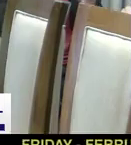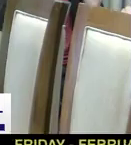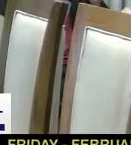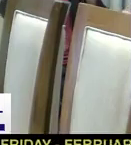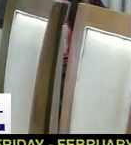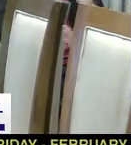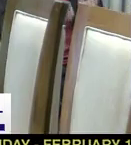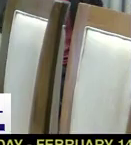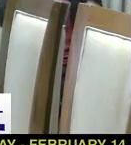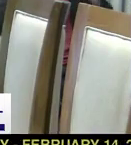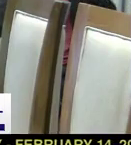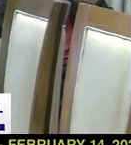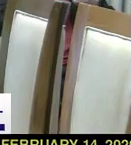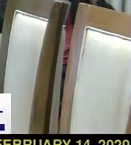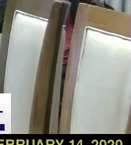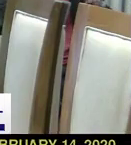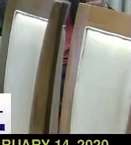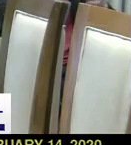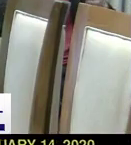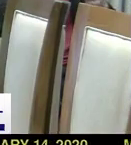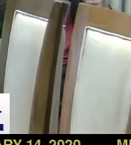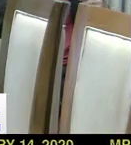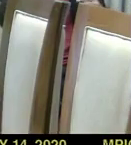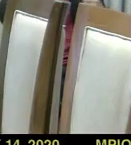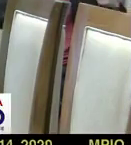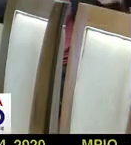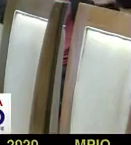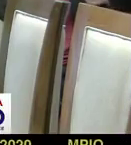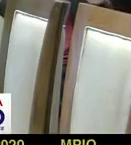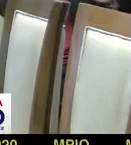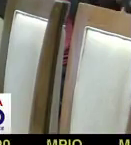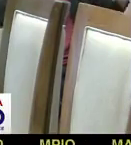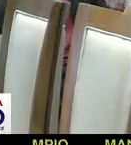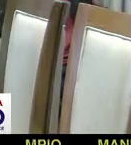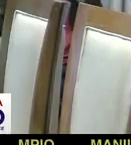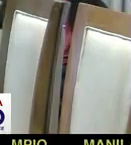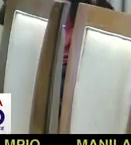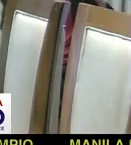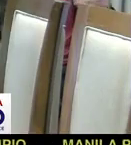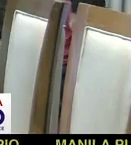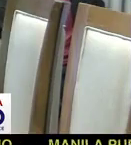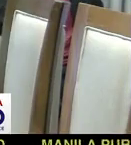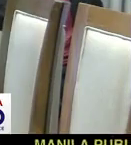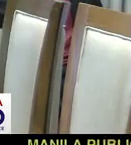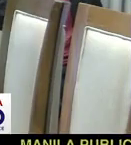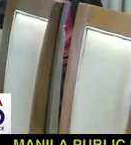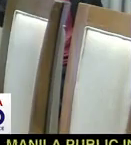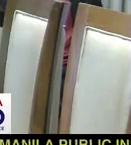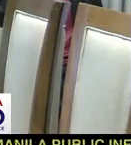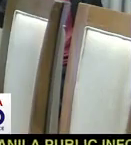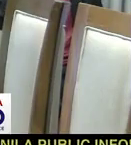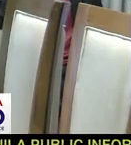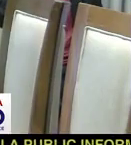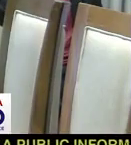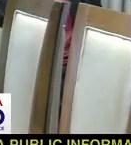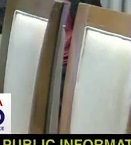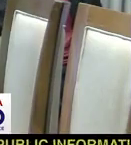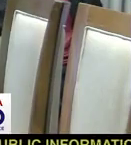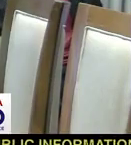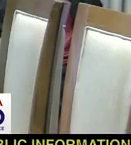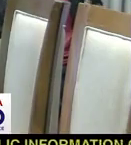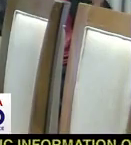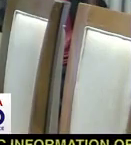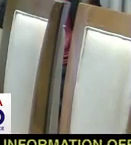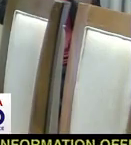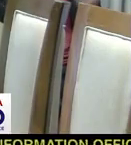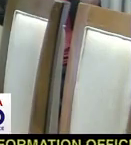lang. O, pero garden date. Tapos Mehan Garden. O, di ba? Mga